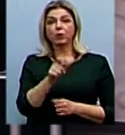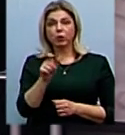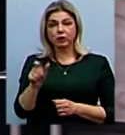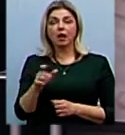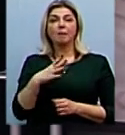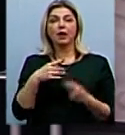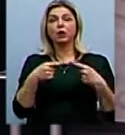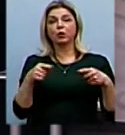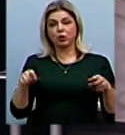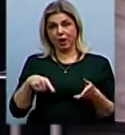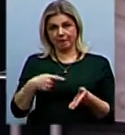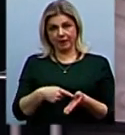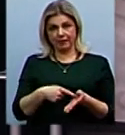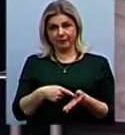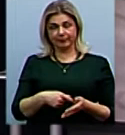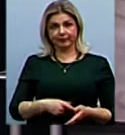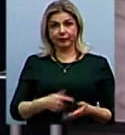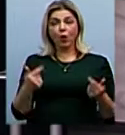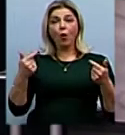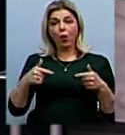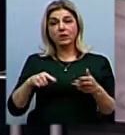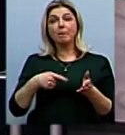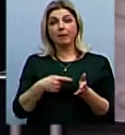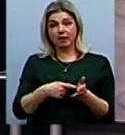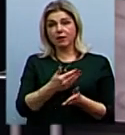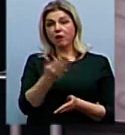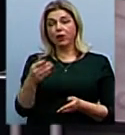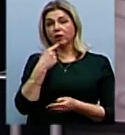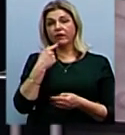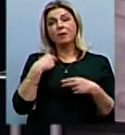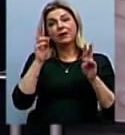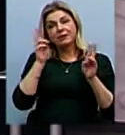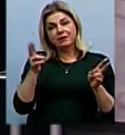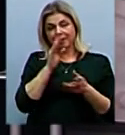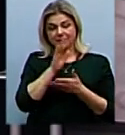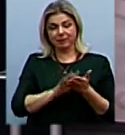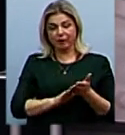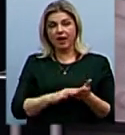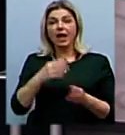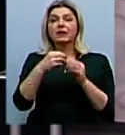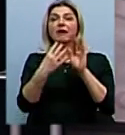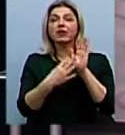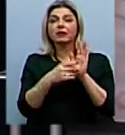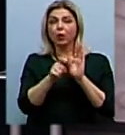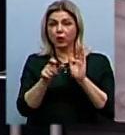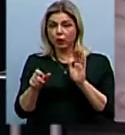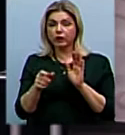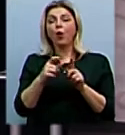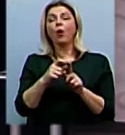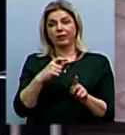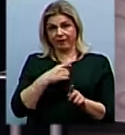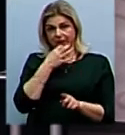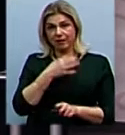були з інших міст. Тобто гості міста, вони кажуть, ми не знаємо, пробачте. 19 людей все ж таки